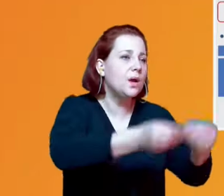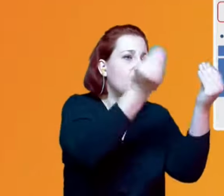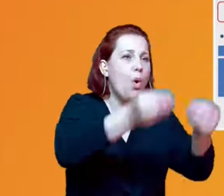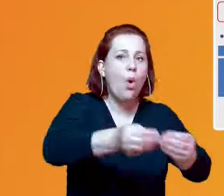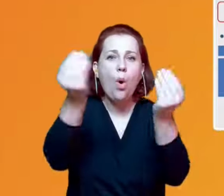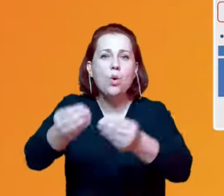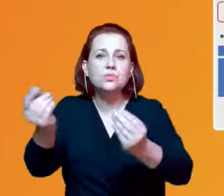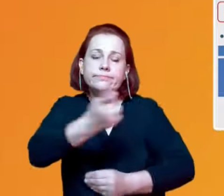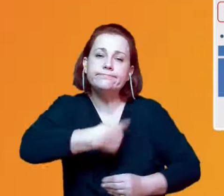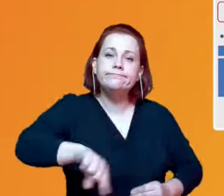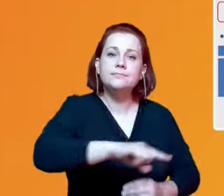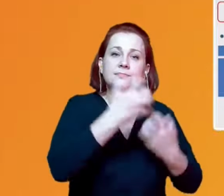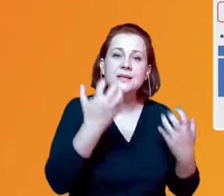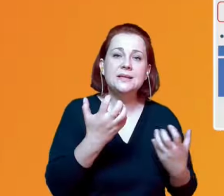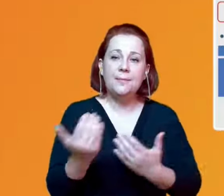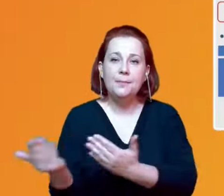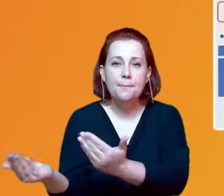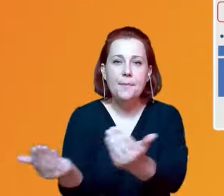chcemy